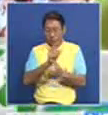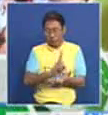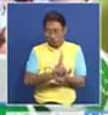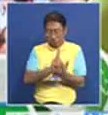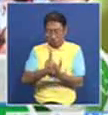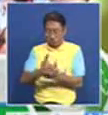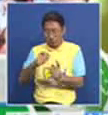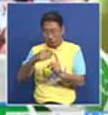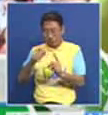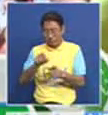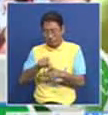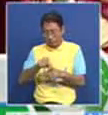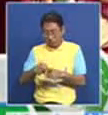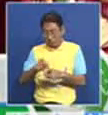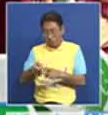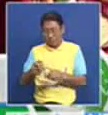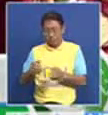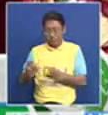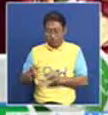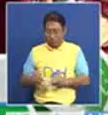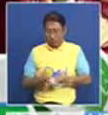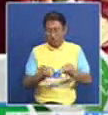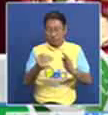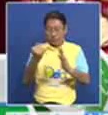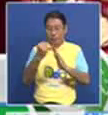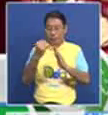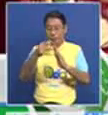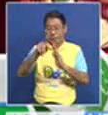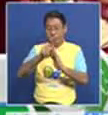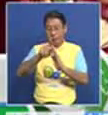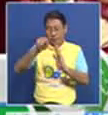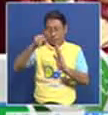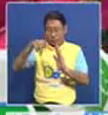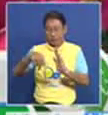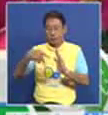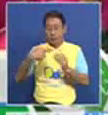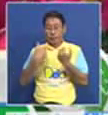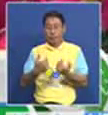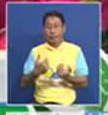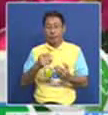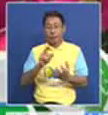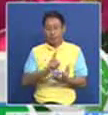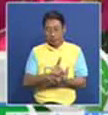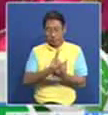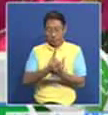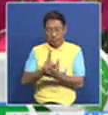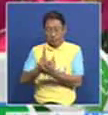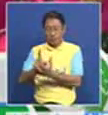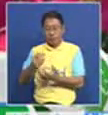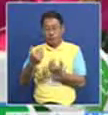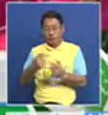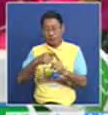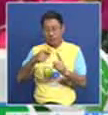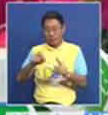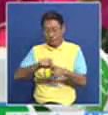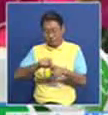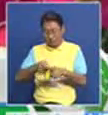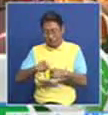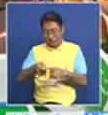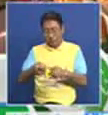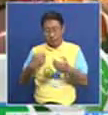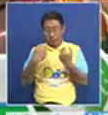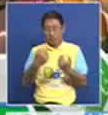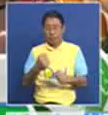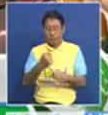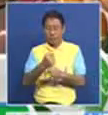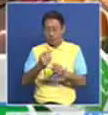ไม้ตกบ้านลานเพชรริมแม่น้ำปิงจังหวัดกำแพงเพชรกันค่ะที่นั่นก็ถือว่าเป็นแหล่งกำเนิดภูมิปัญญากระทงจากเปลือกข้าวโพดแล้วก็เป็นแหล่ง